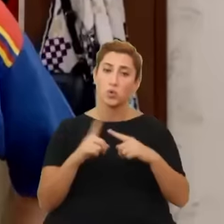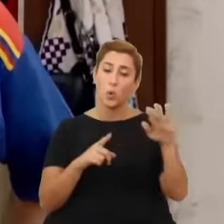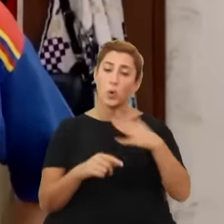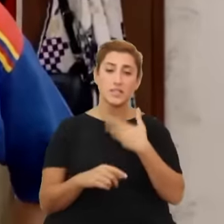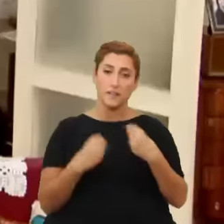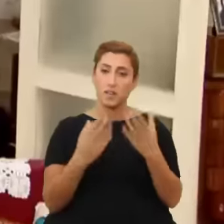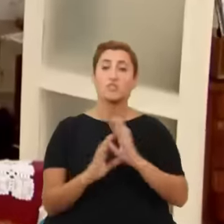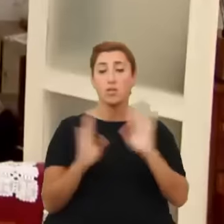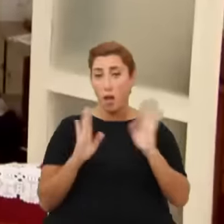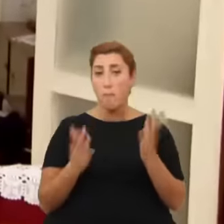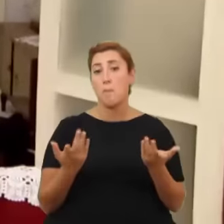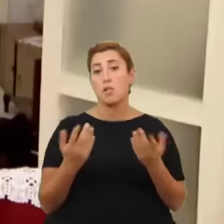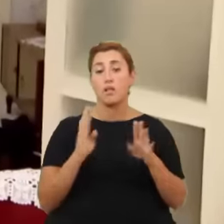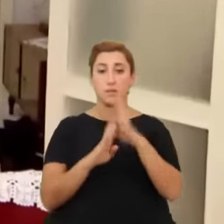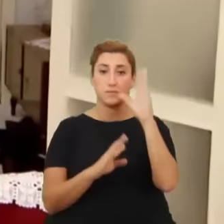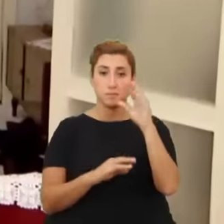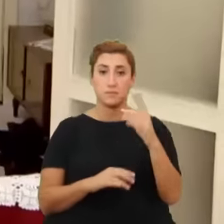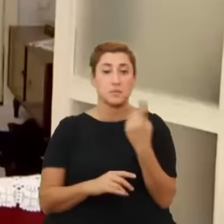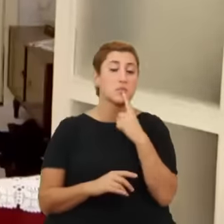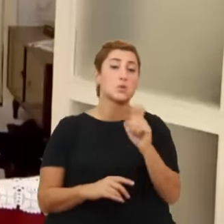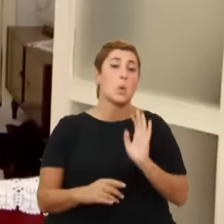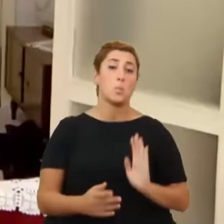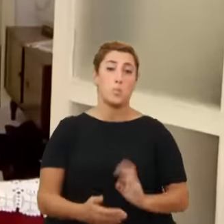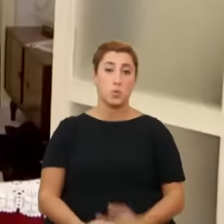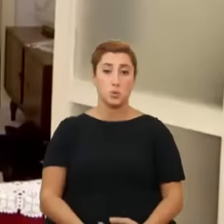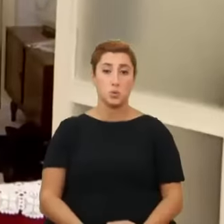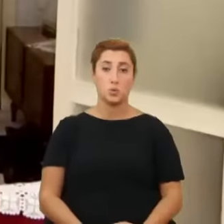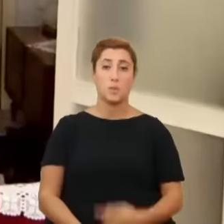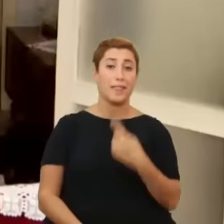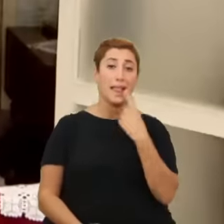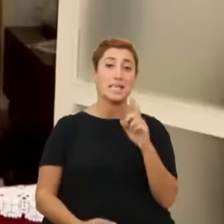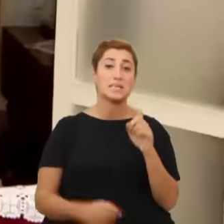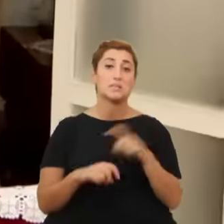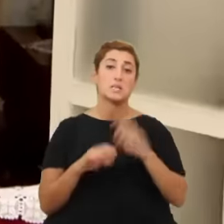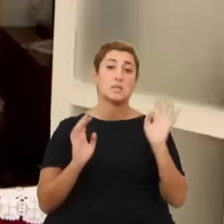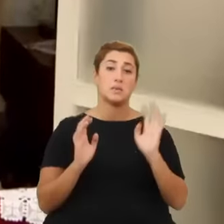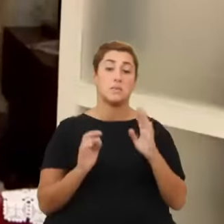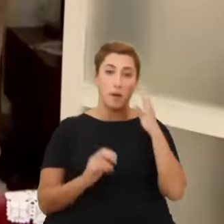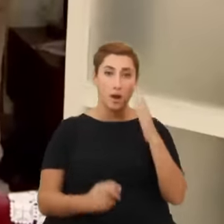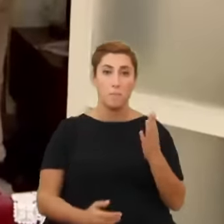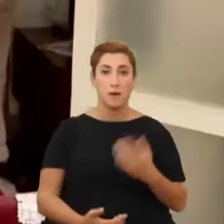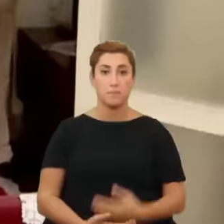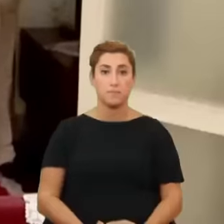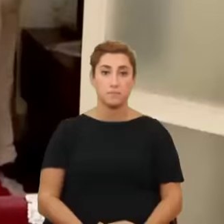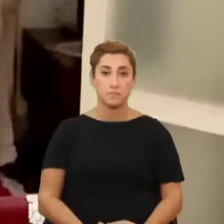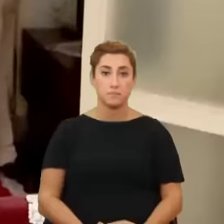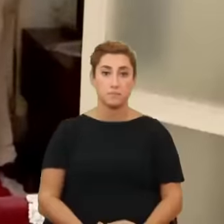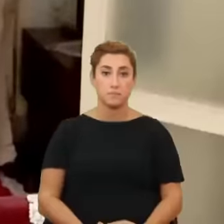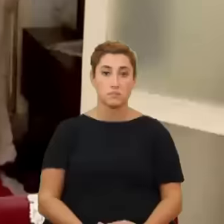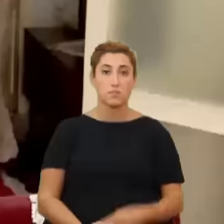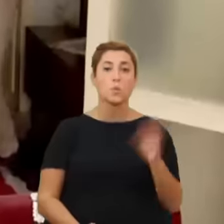torun seversin. Ay tamam Allah Allah. Bir şey de sormaya gelmiyor. Ay ne insan merak ediyor yani. Merhaba.